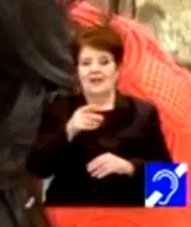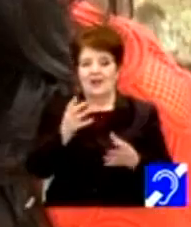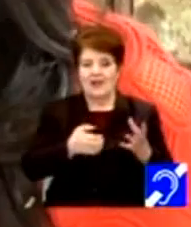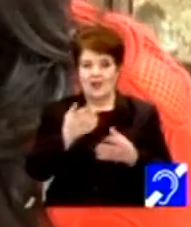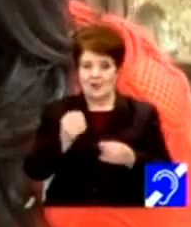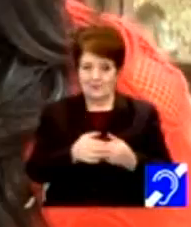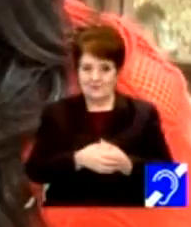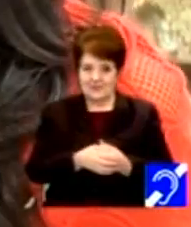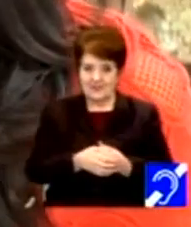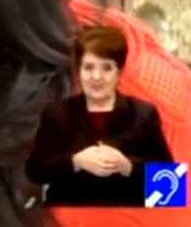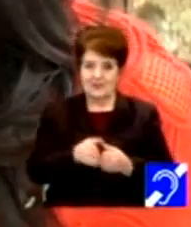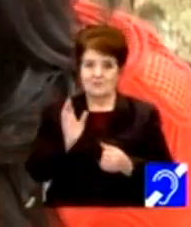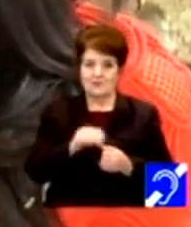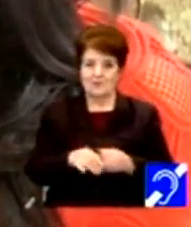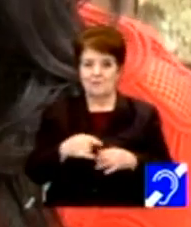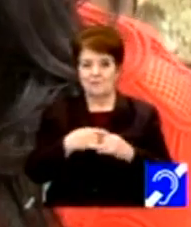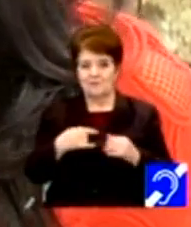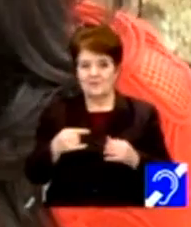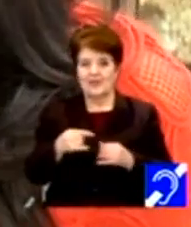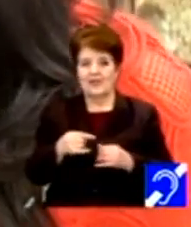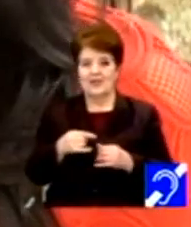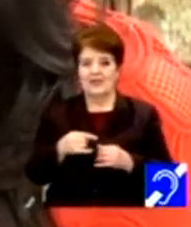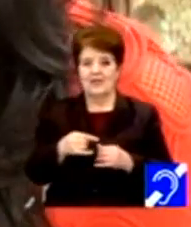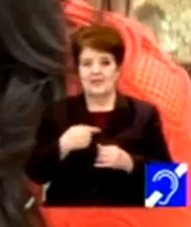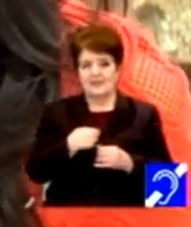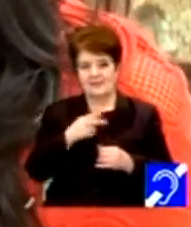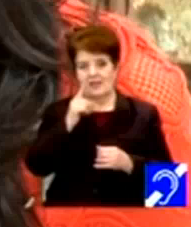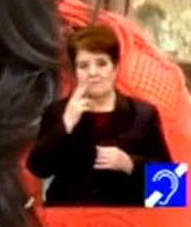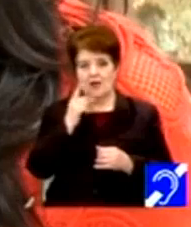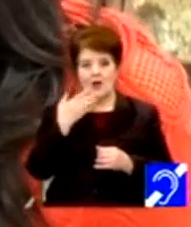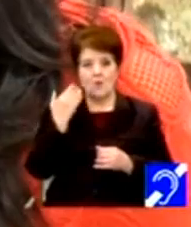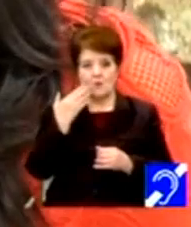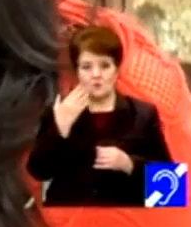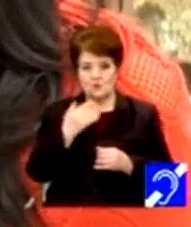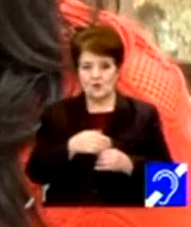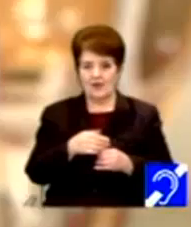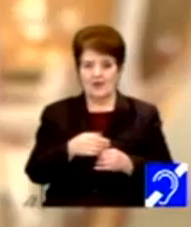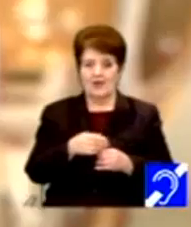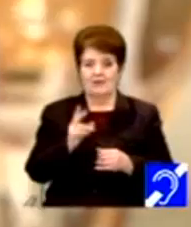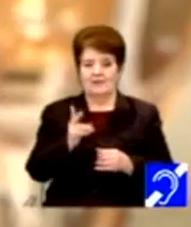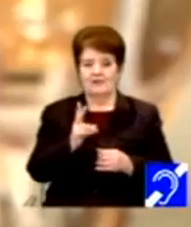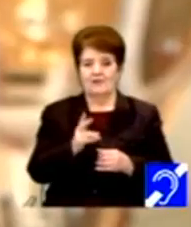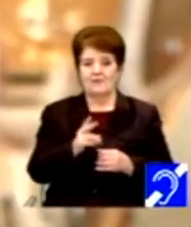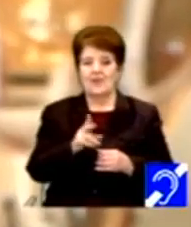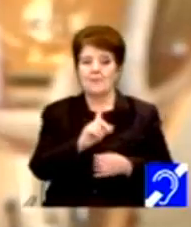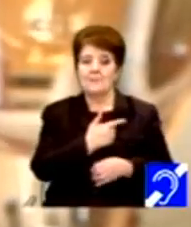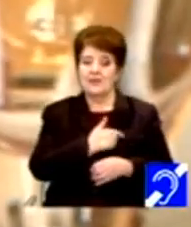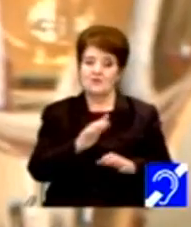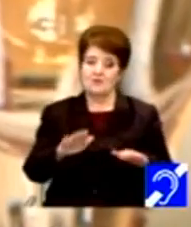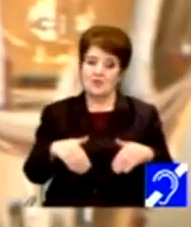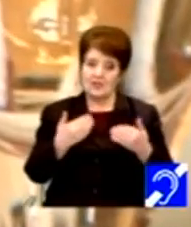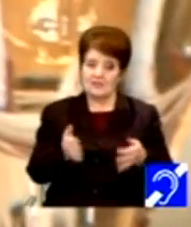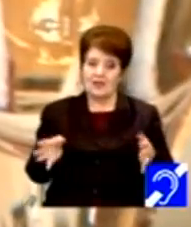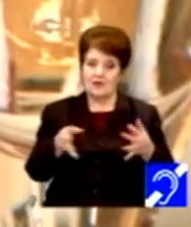mese. Păstrăm un număr fix de mese și în felul acesta ne este mai ușor să ne ferim de excesul caloric. Medicii nu recomandă